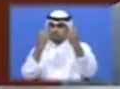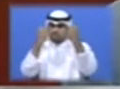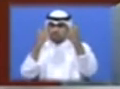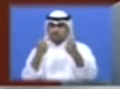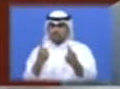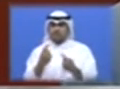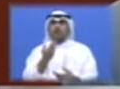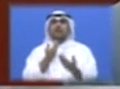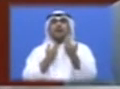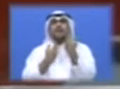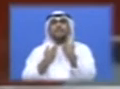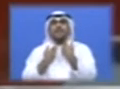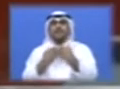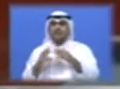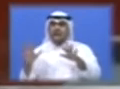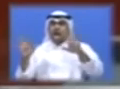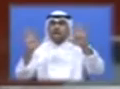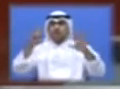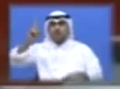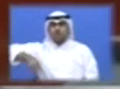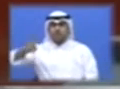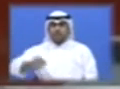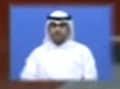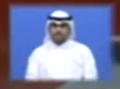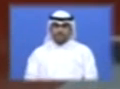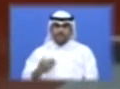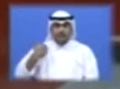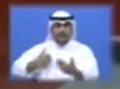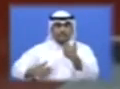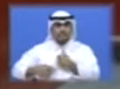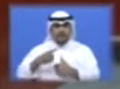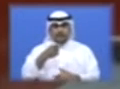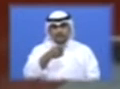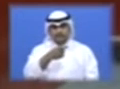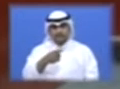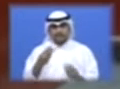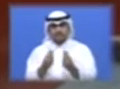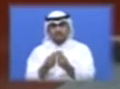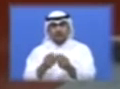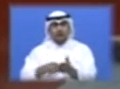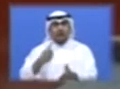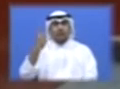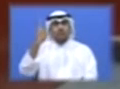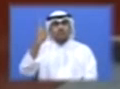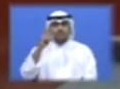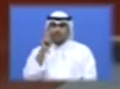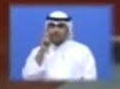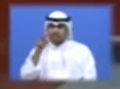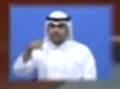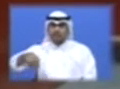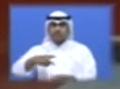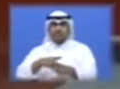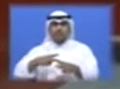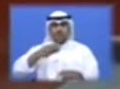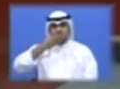من العملية خلال تقريباً 10 أيام. إذن هذه العملية الجراحية تعتبر الأولى من نوعها على مستوى دولة